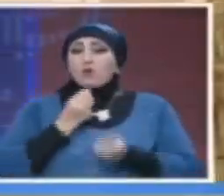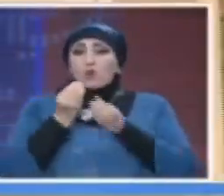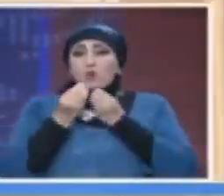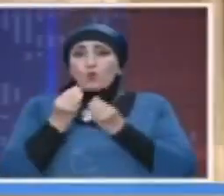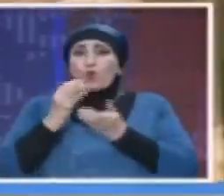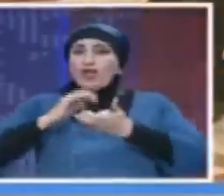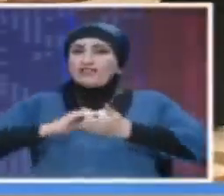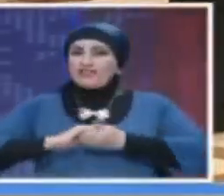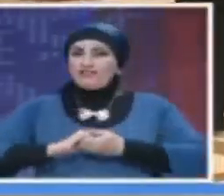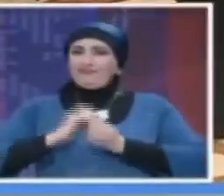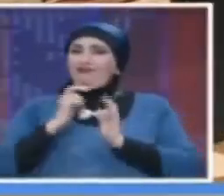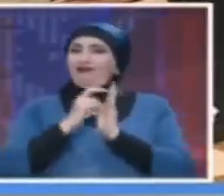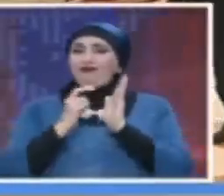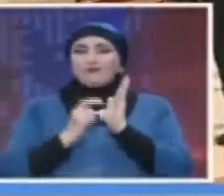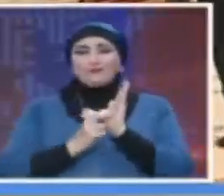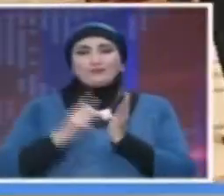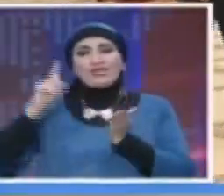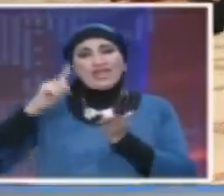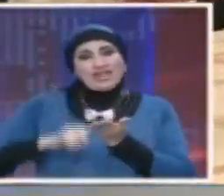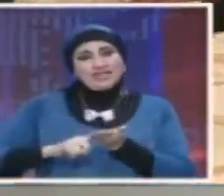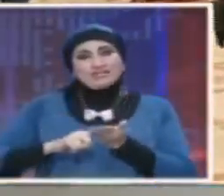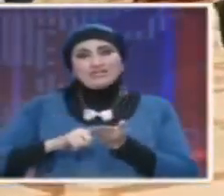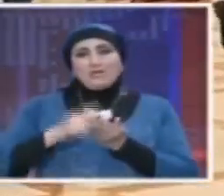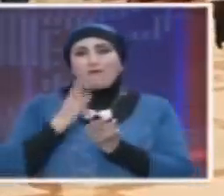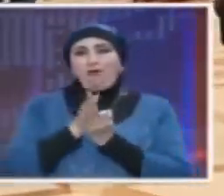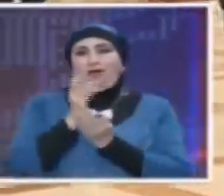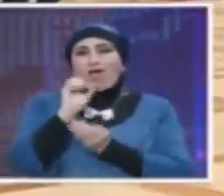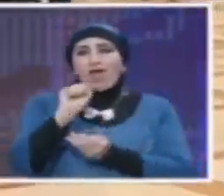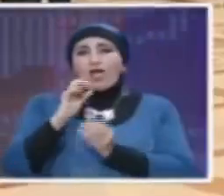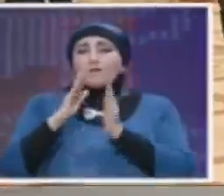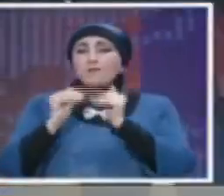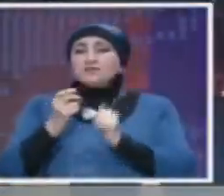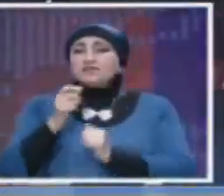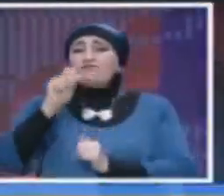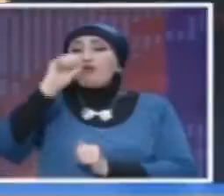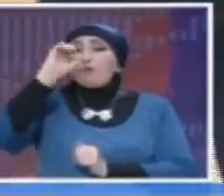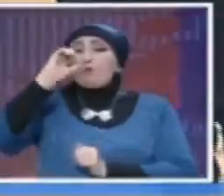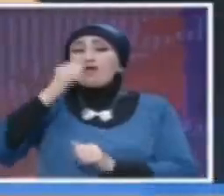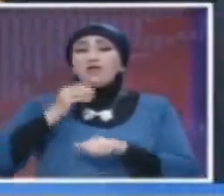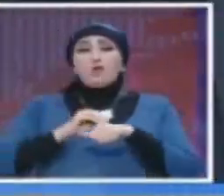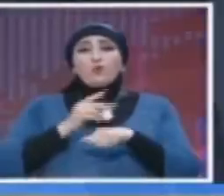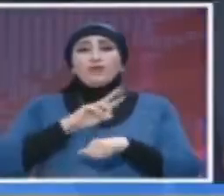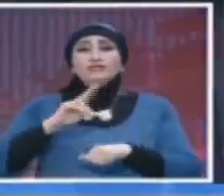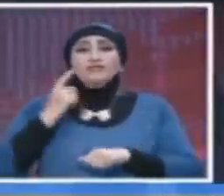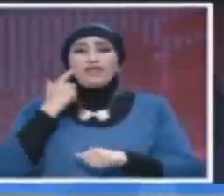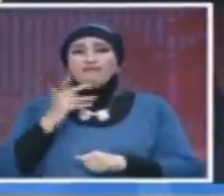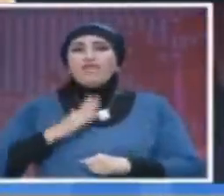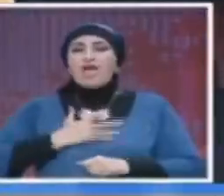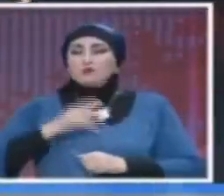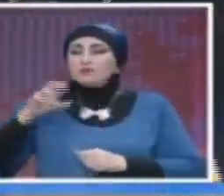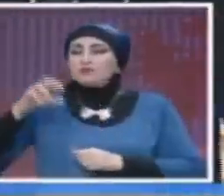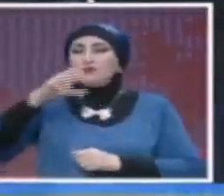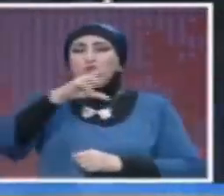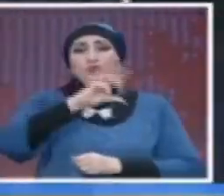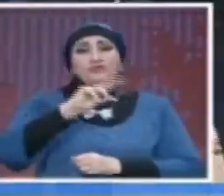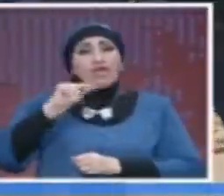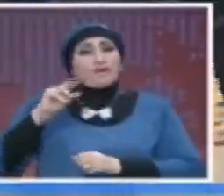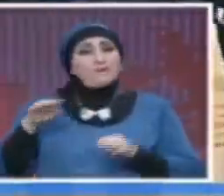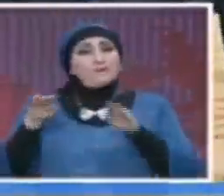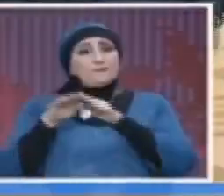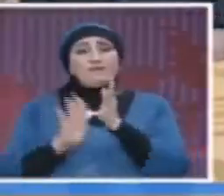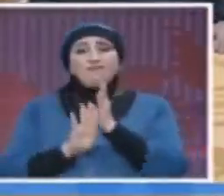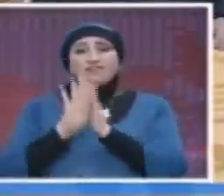إلى اتفاق قانوني ملزم يحفظ حقوق مصر المائية وكذا يلبي طموحات الدول الأخرى في التنمية.